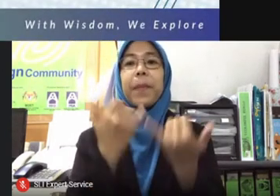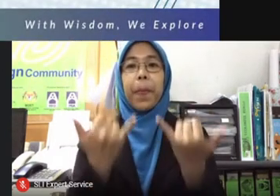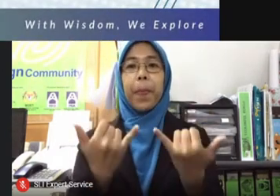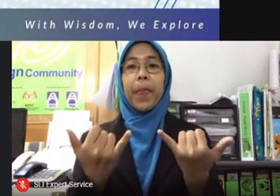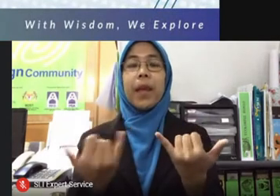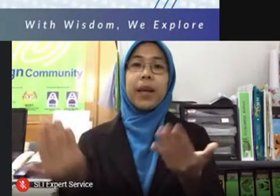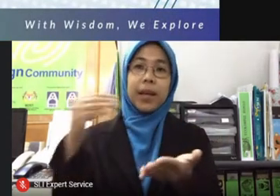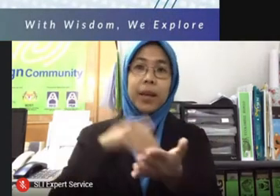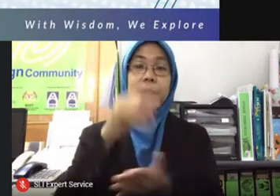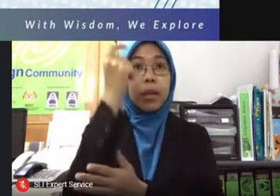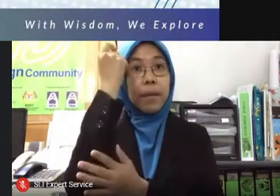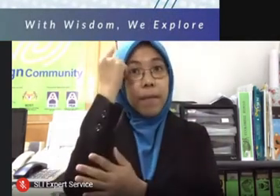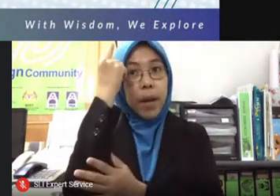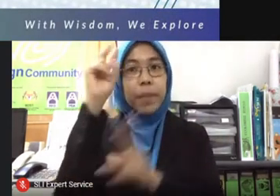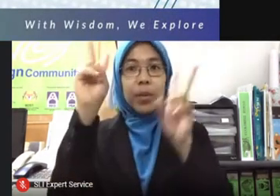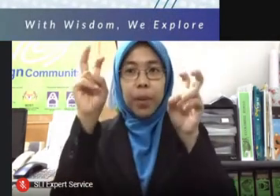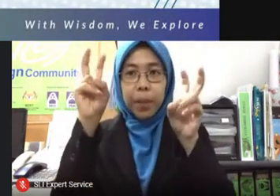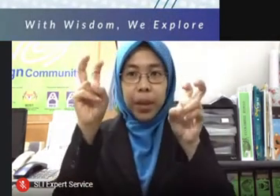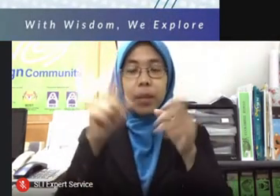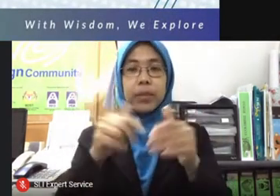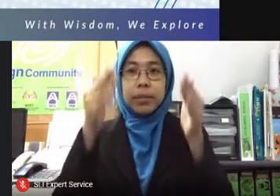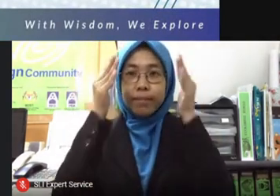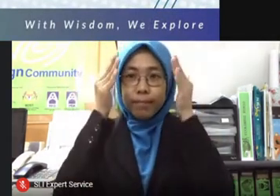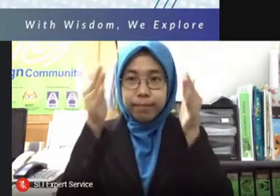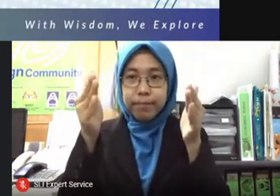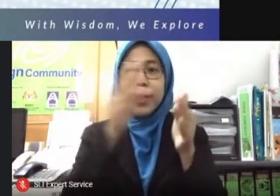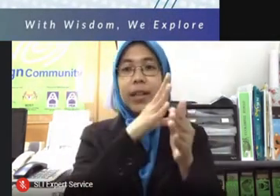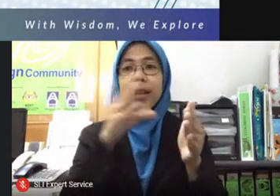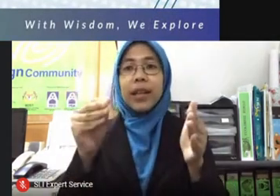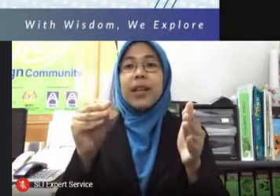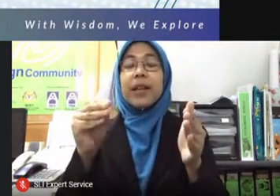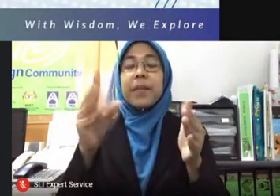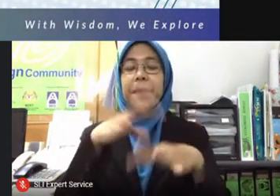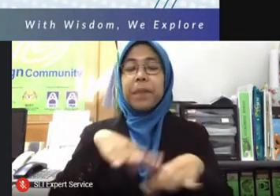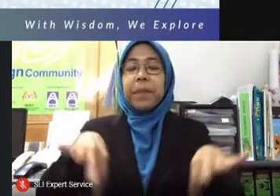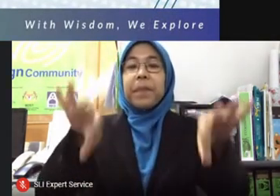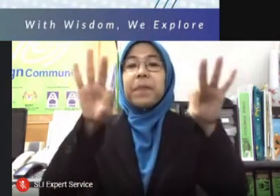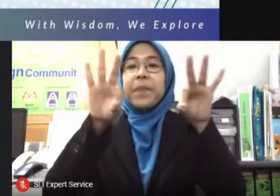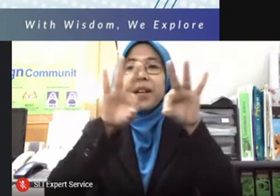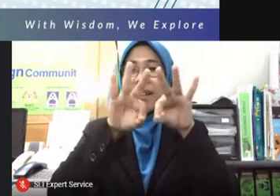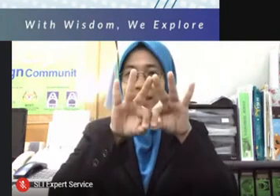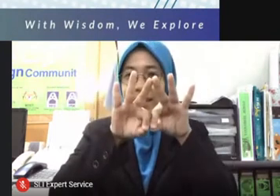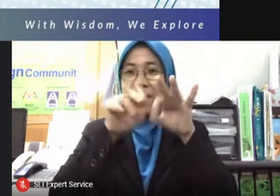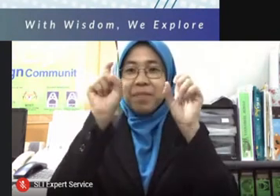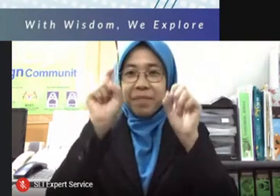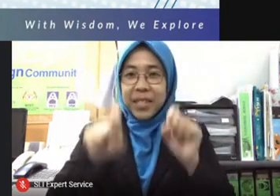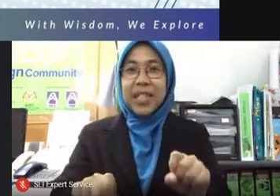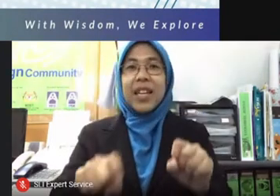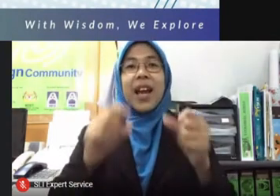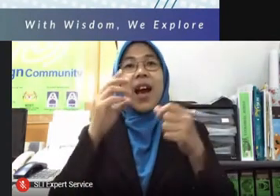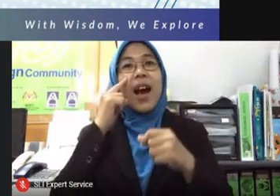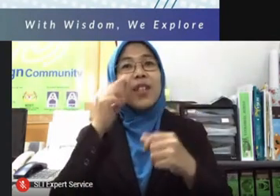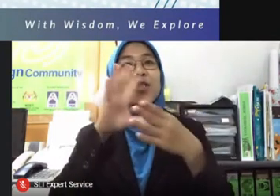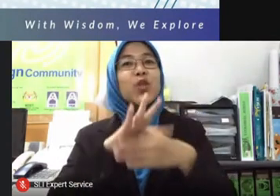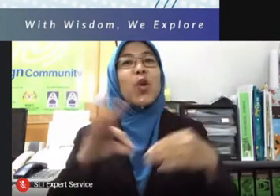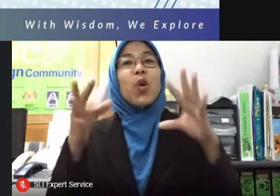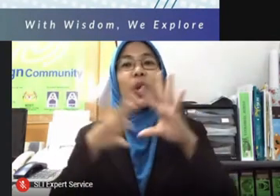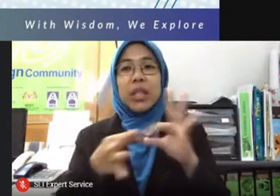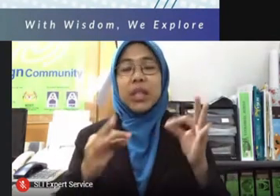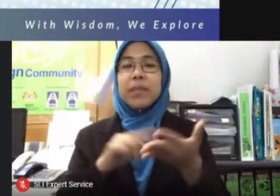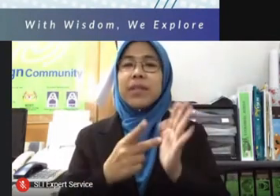Again, kena faham topik, kena hayati, dan juga yang paling penting kena I story